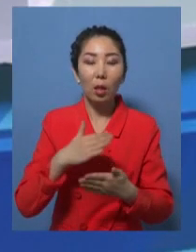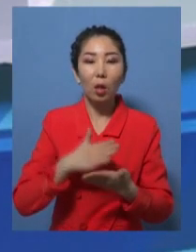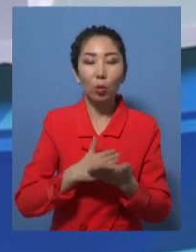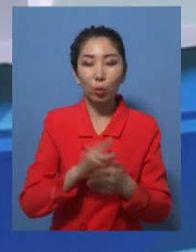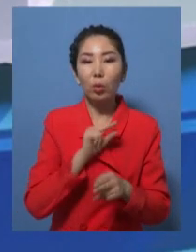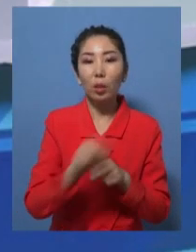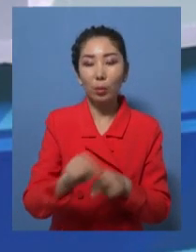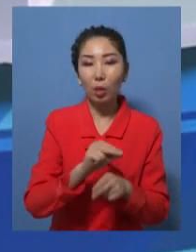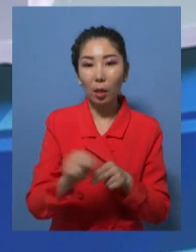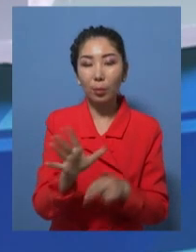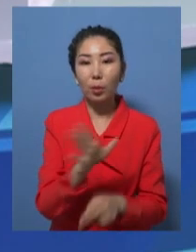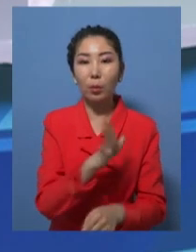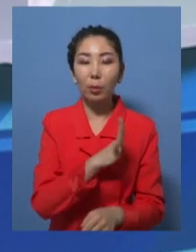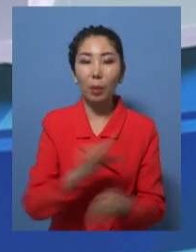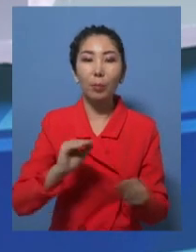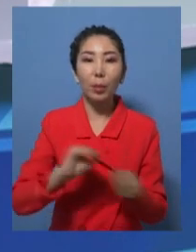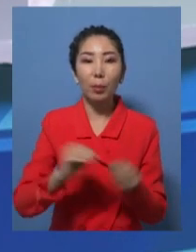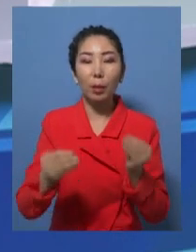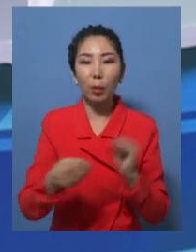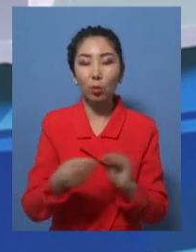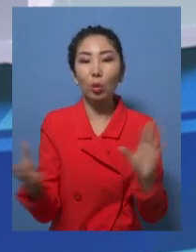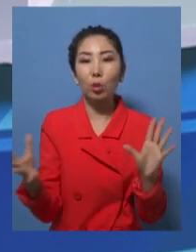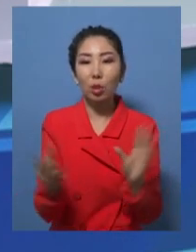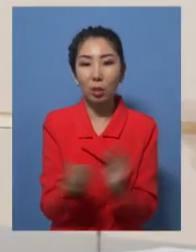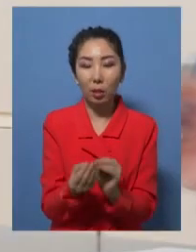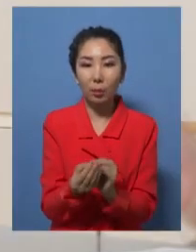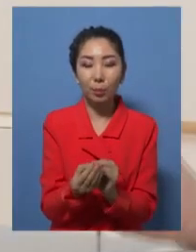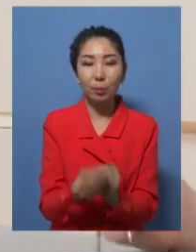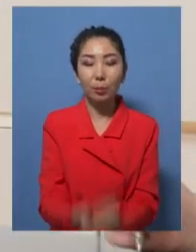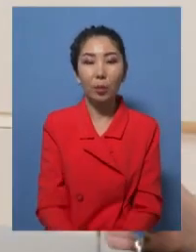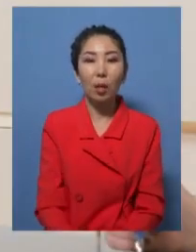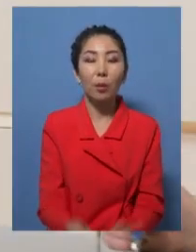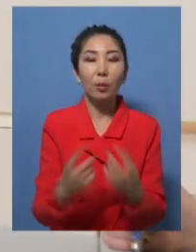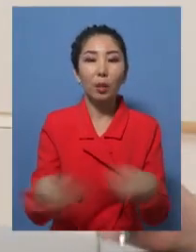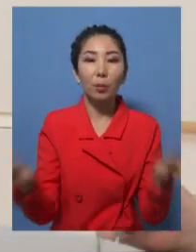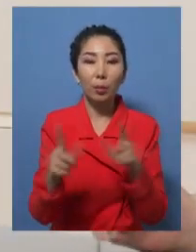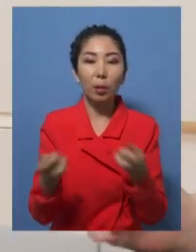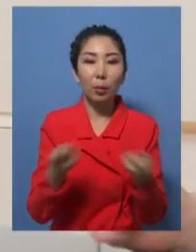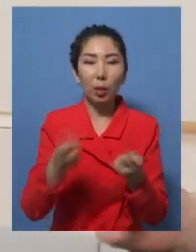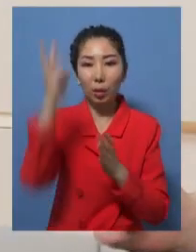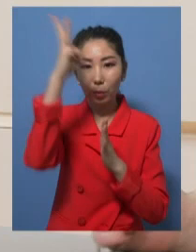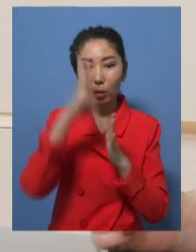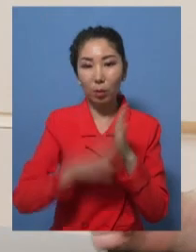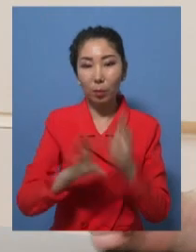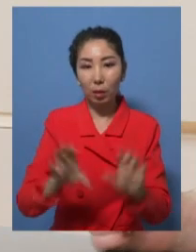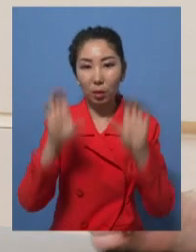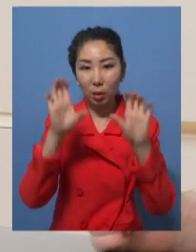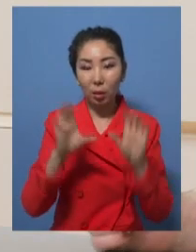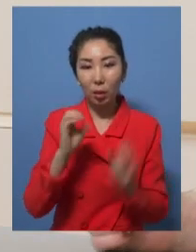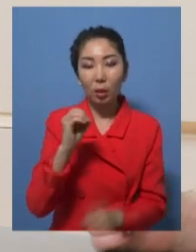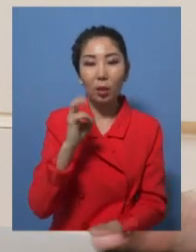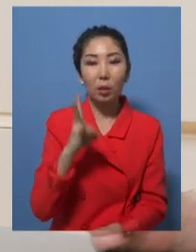өндіріп, сонымен проблема толық шешілді. Мекеме басшысына айыппұл салынды, жаңа еңбек заңнамасын бұзған